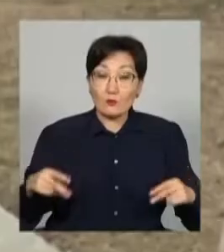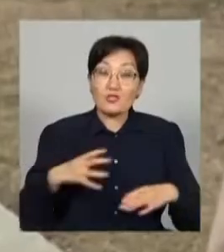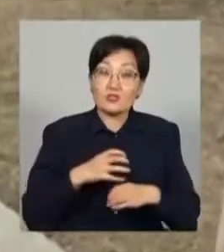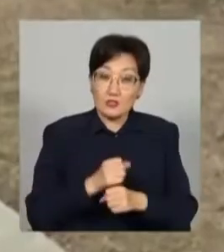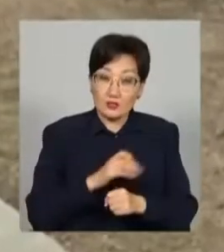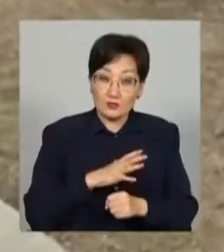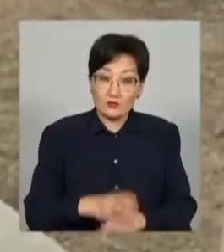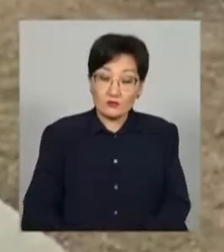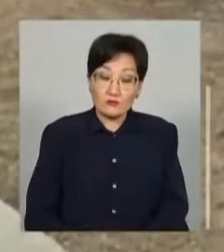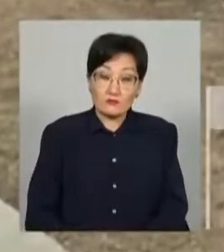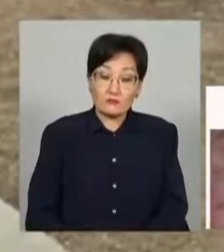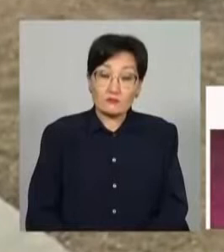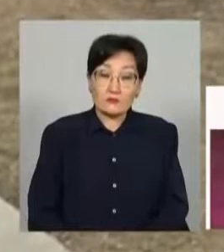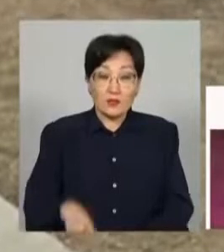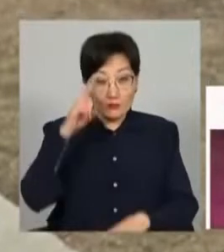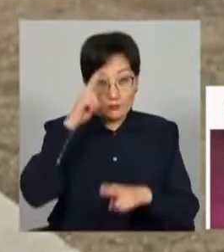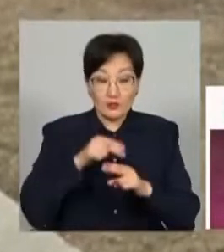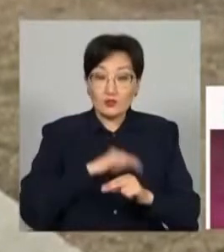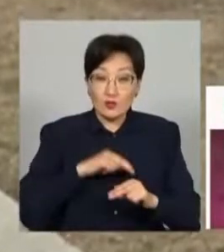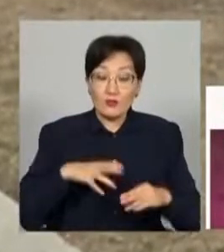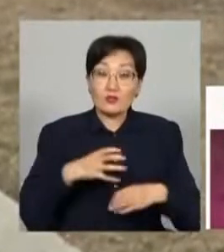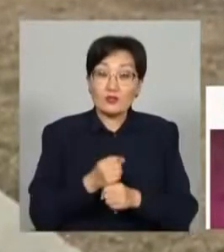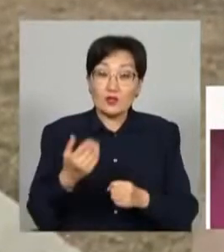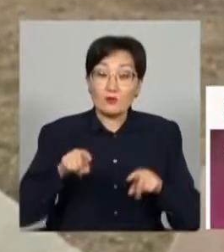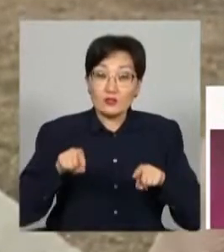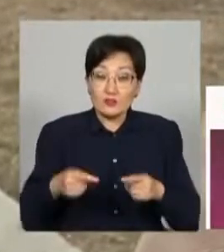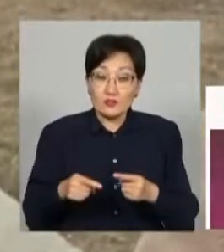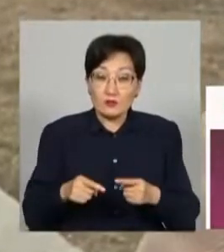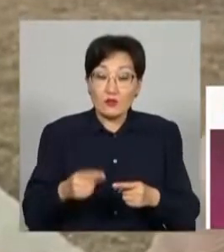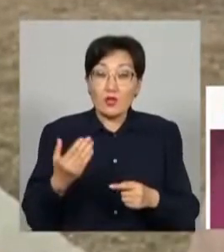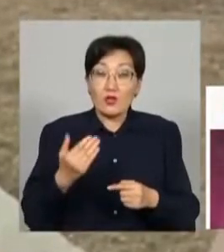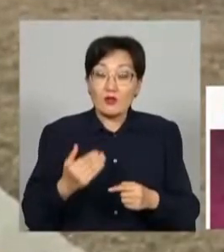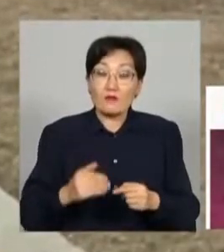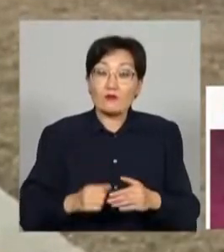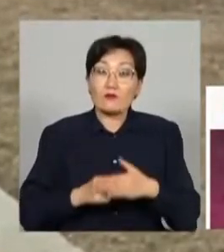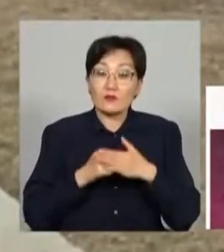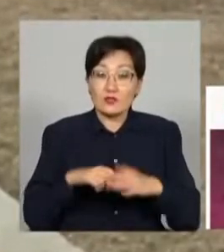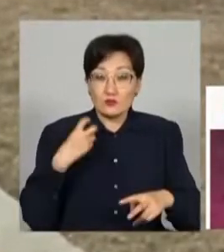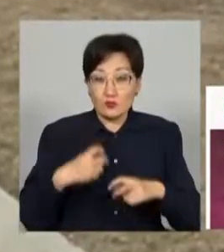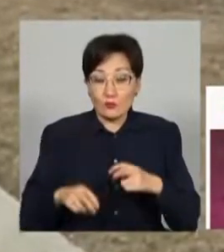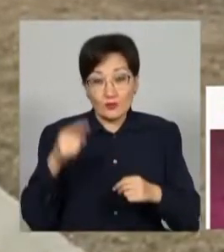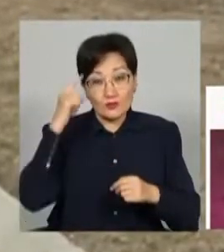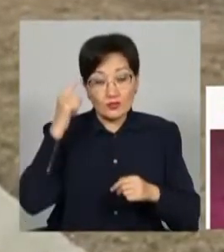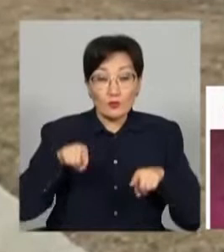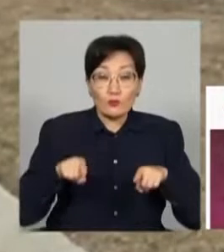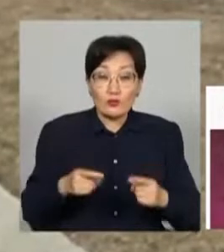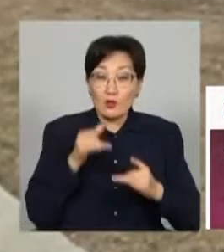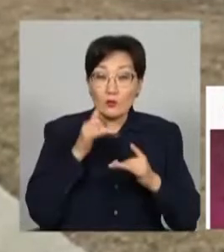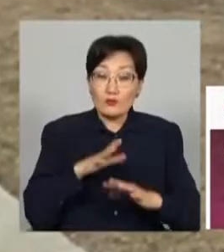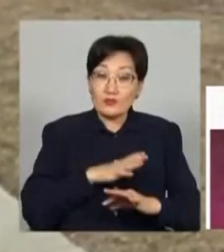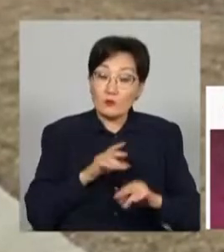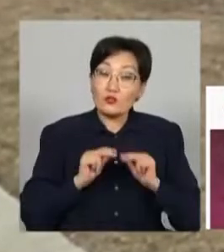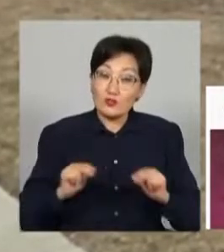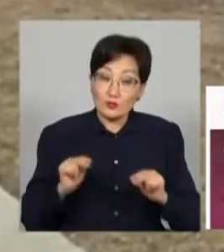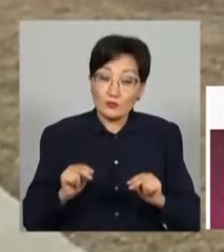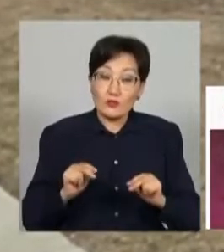сократили. Брата сократили, видимо, то, что его задержали, подрывает его авторитет. Наверное, считают, что задержанный не может быть